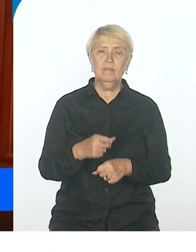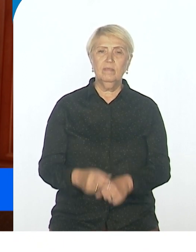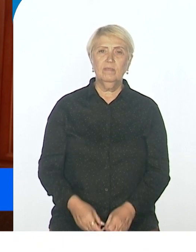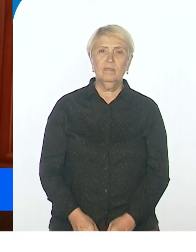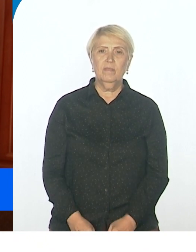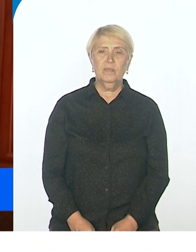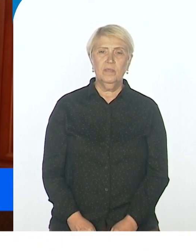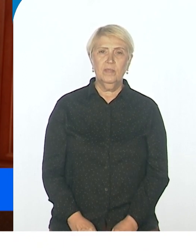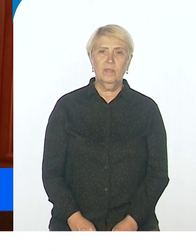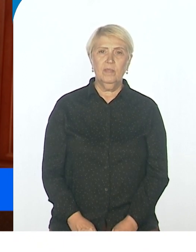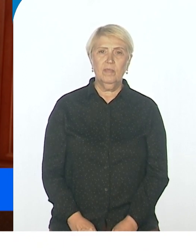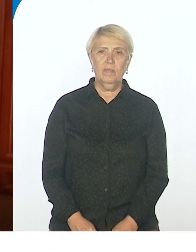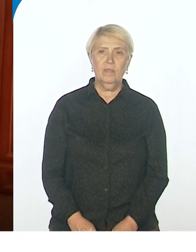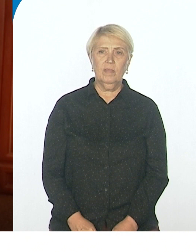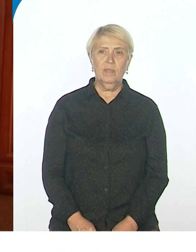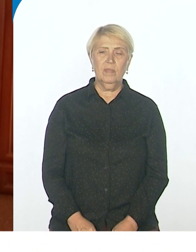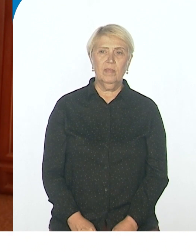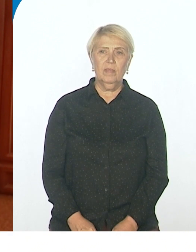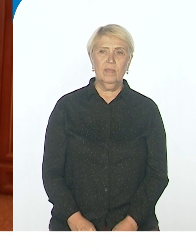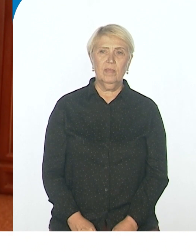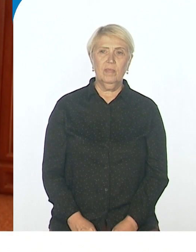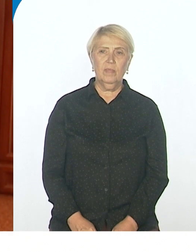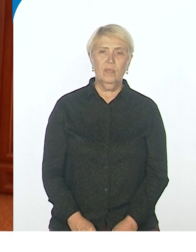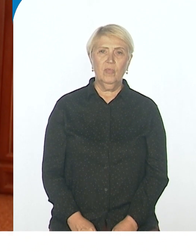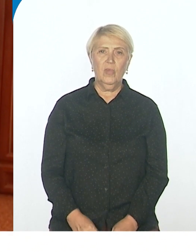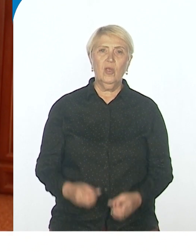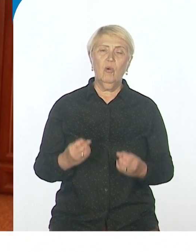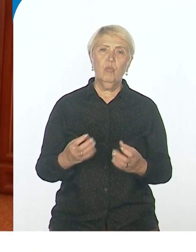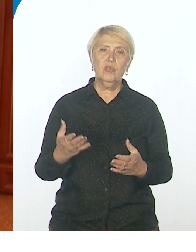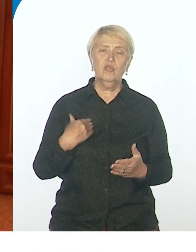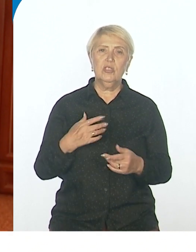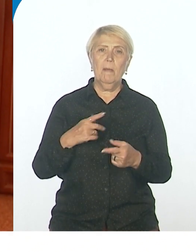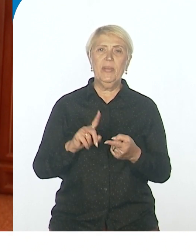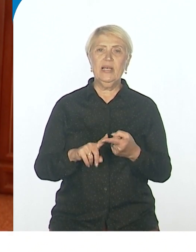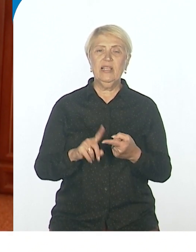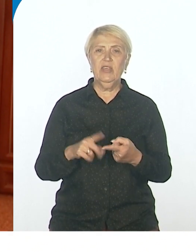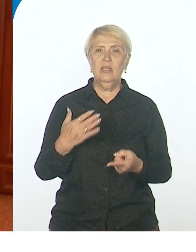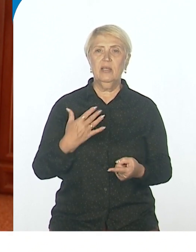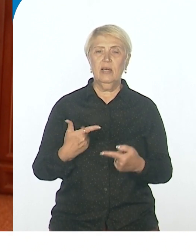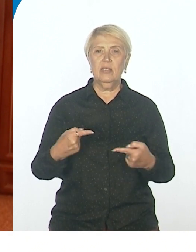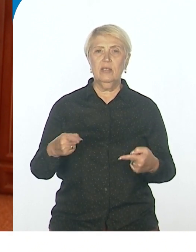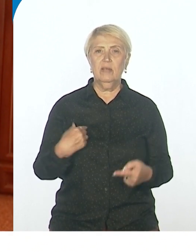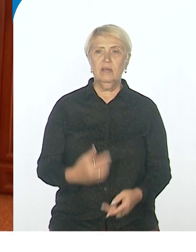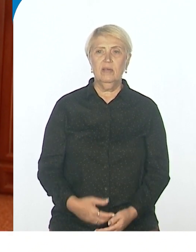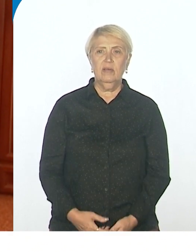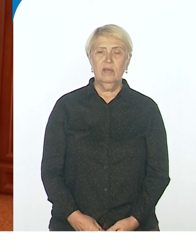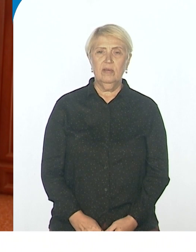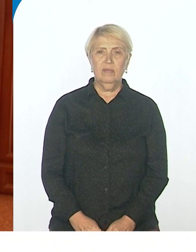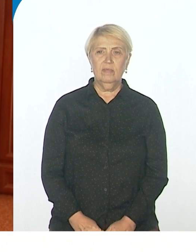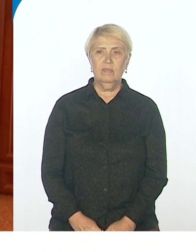своему телу. Не просто там прикосновение или еще что-то там, а просто тебе берут и